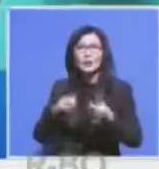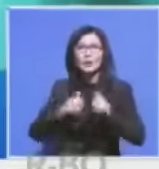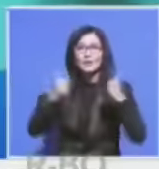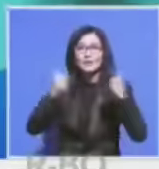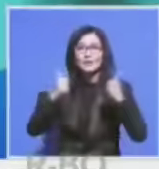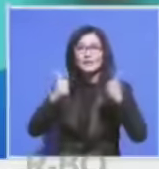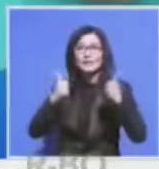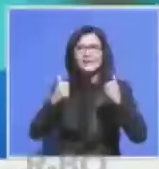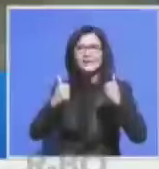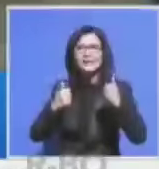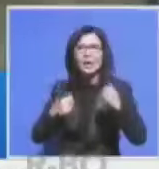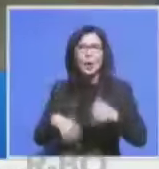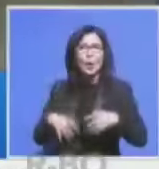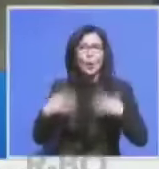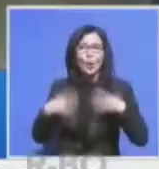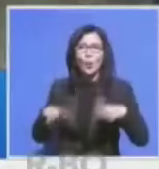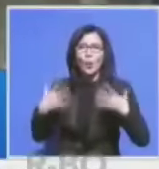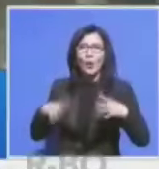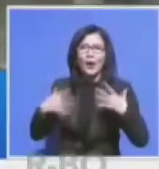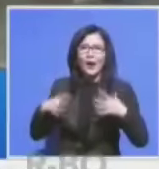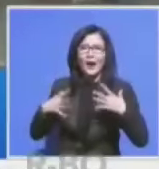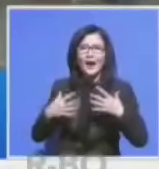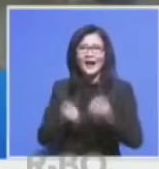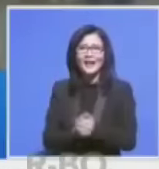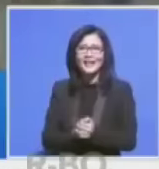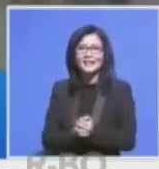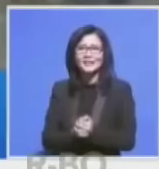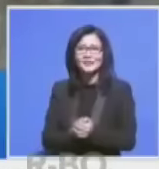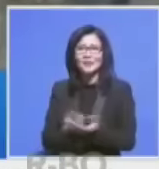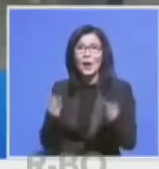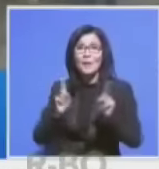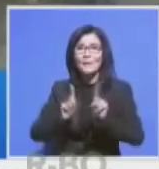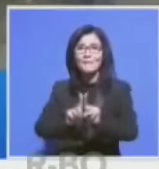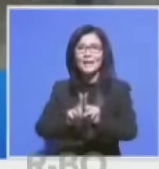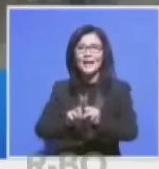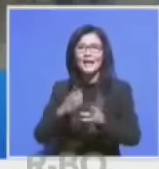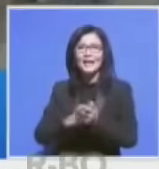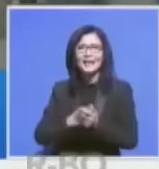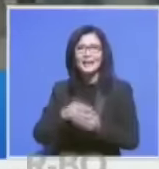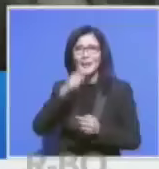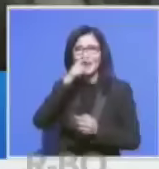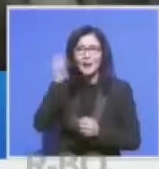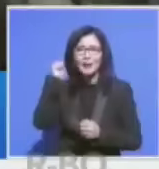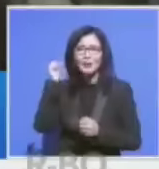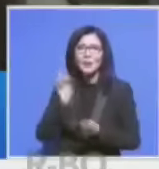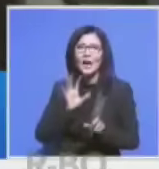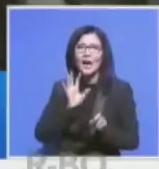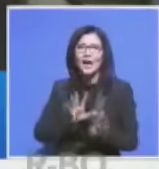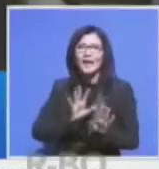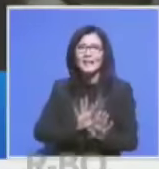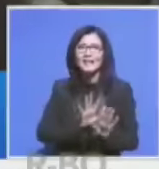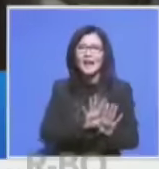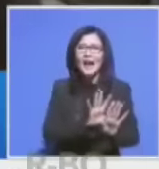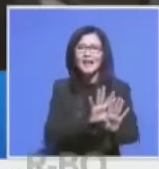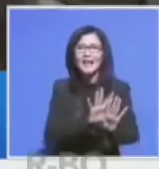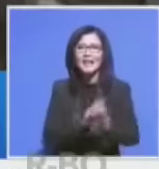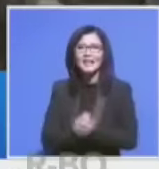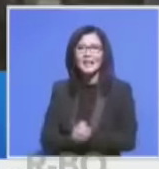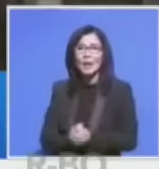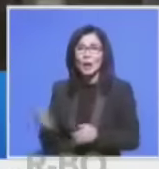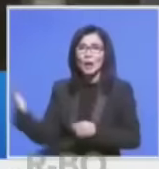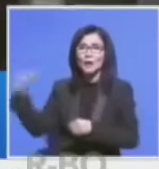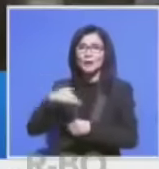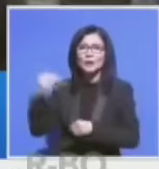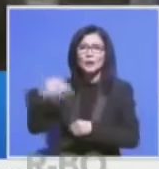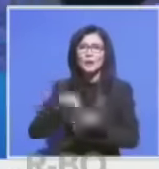pernikahannya super megah. Kedua mempelai dan orang tua diarak dengan mobil naga menuju tempat acara. Dan resepsi dihadiri